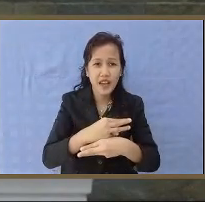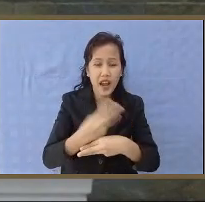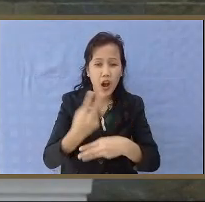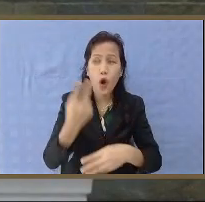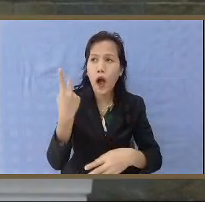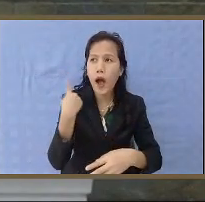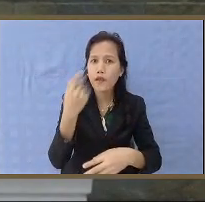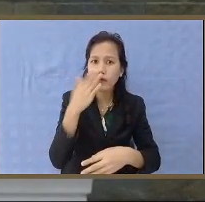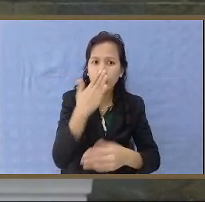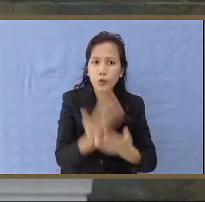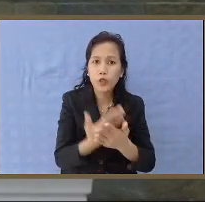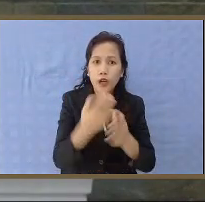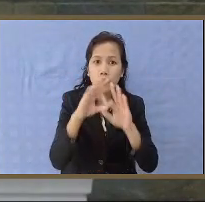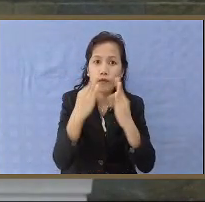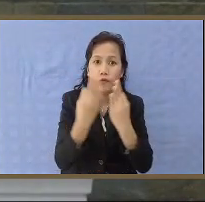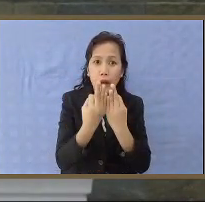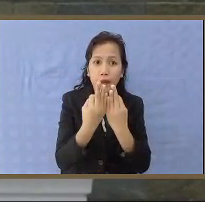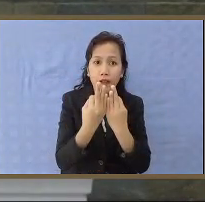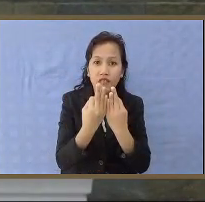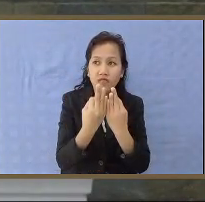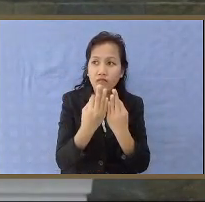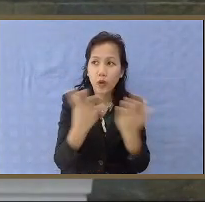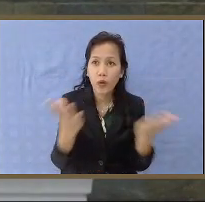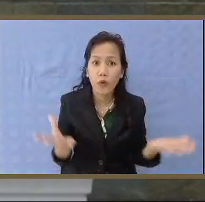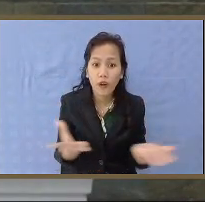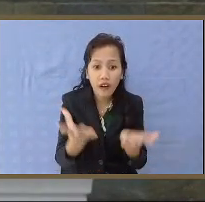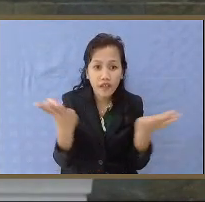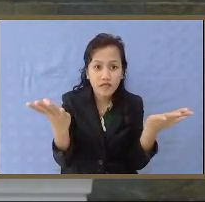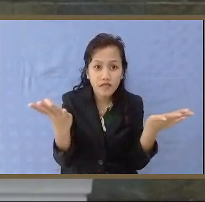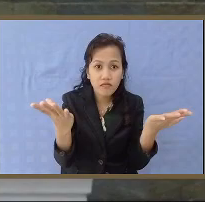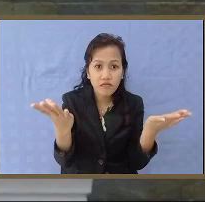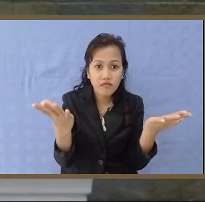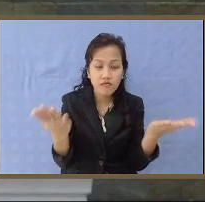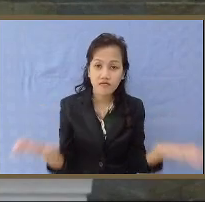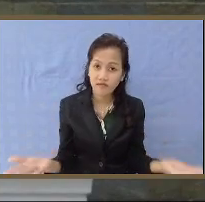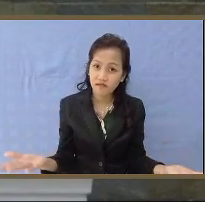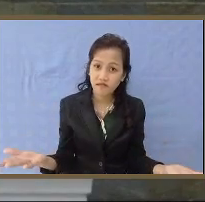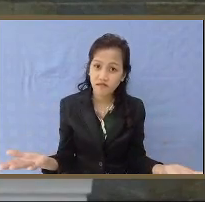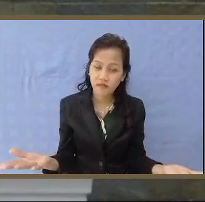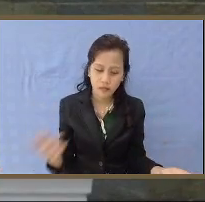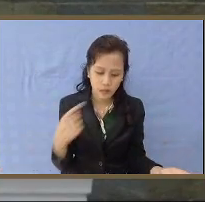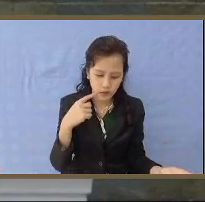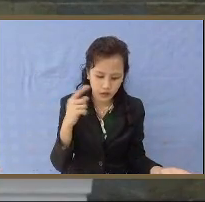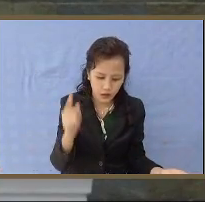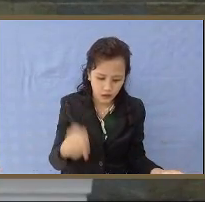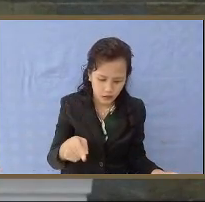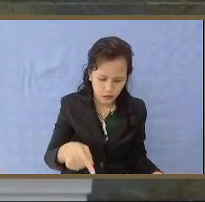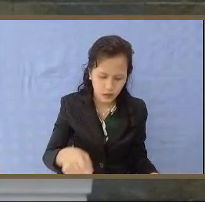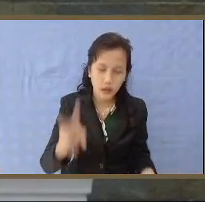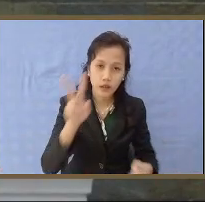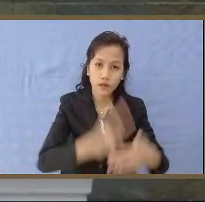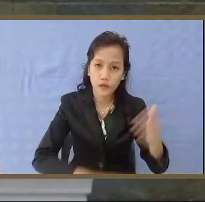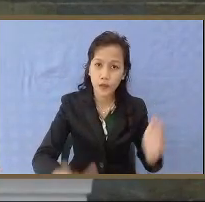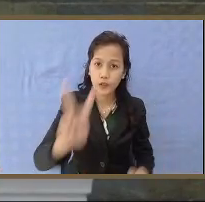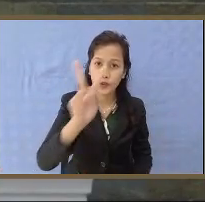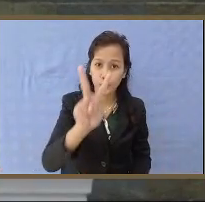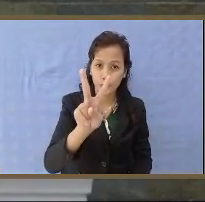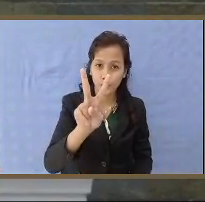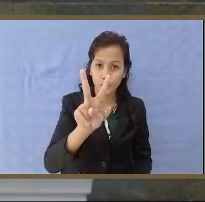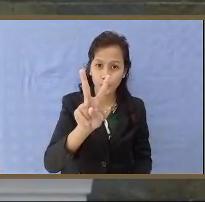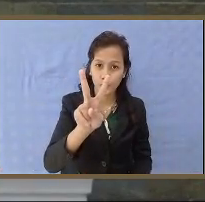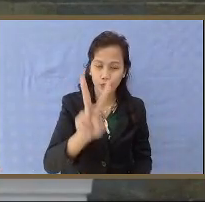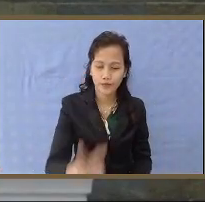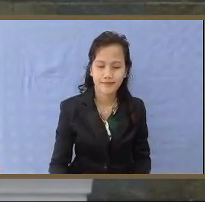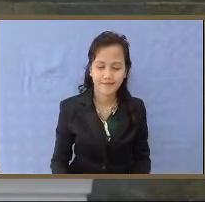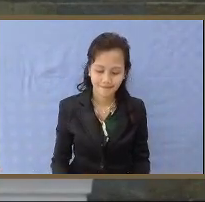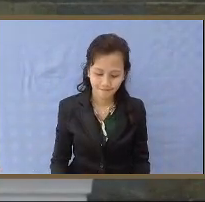Tignan nyo kung saan sila nauuwi. Now, let's keep going. Tignan nyo po. It is vain for you to rise up early, to sit up late, to eat